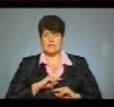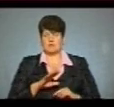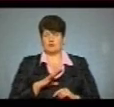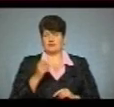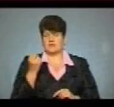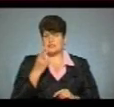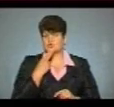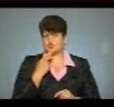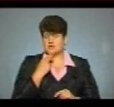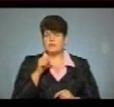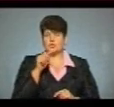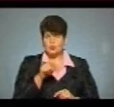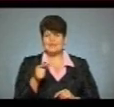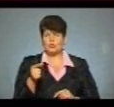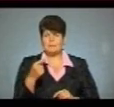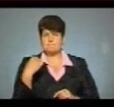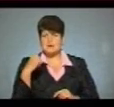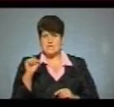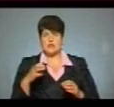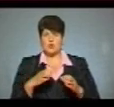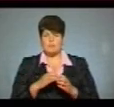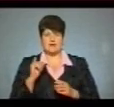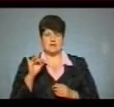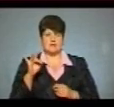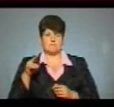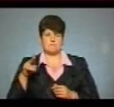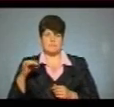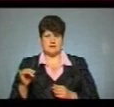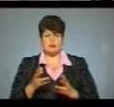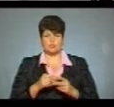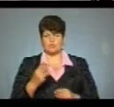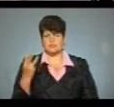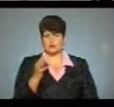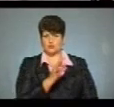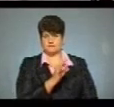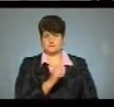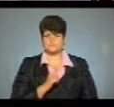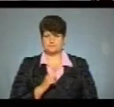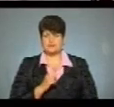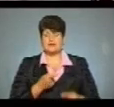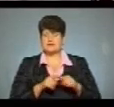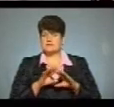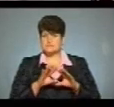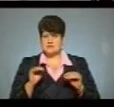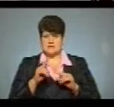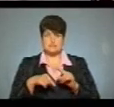12 червня. Тоді тернополяни перемогли команду з Ірпеня з рахунком 3-0. І на цьому у мене все.